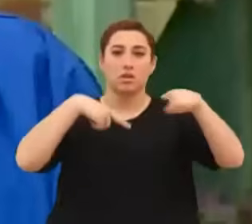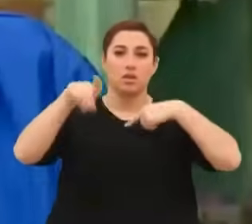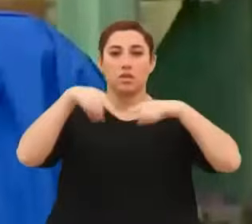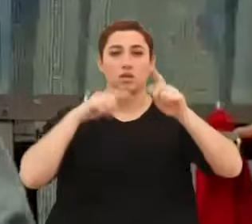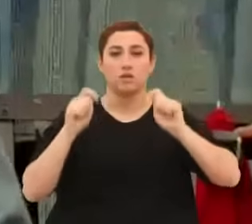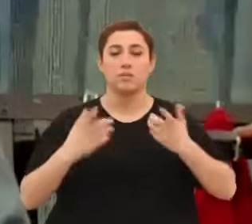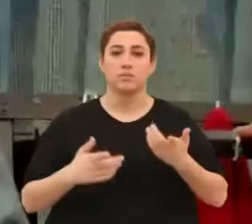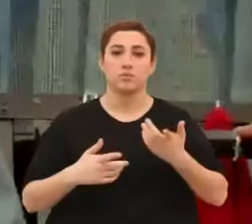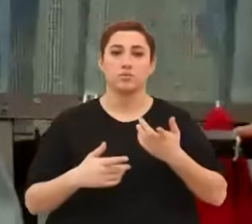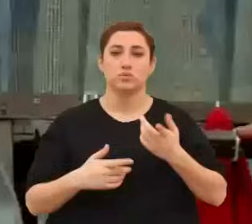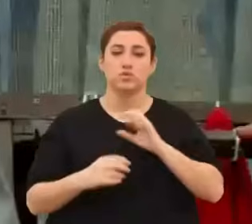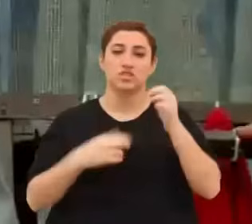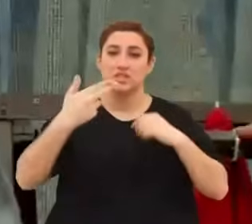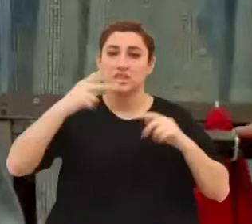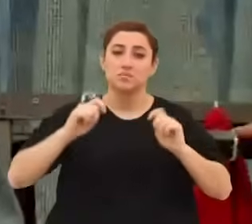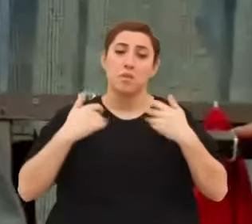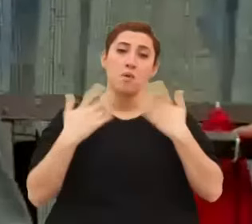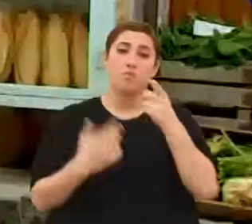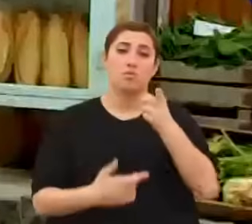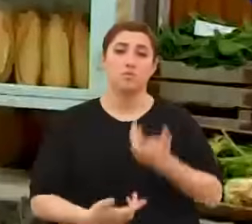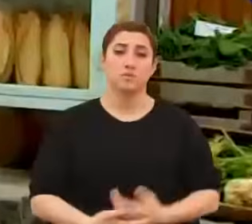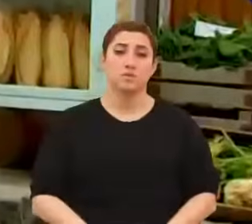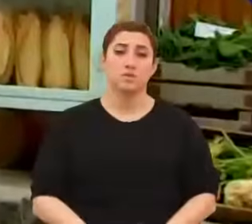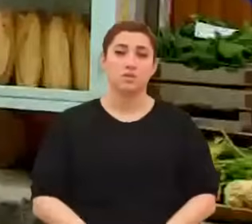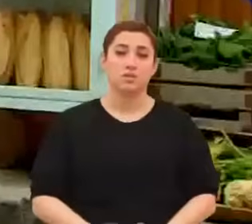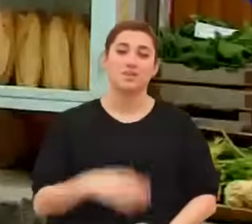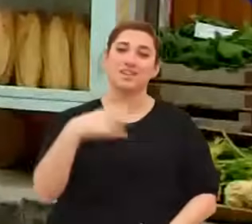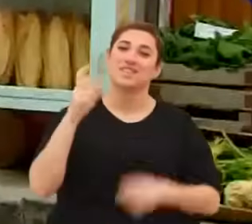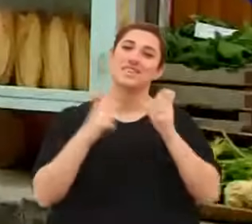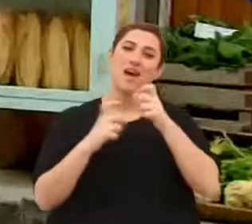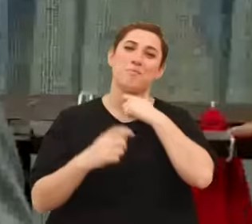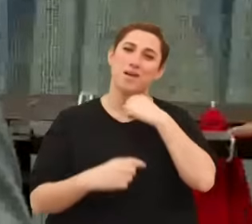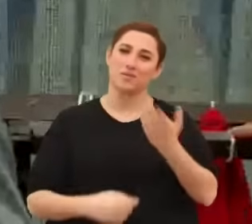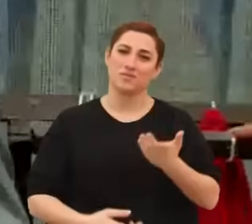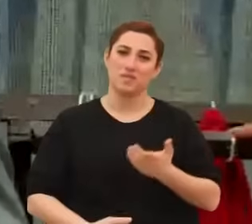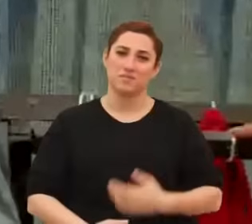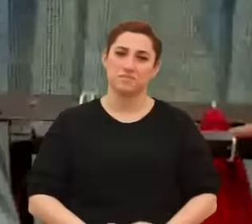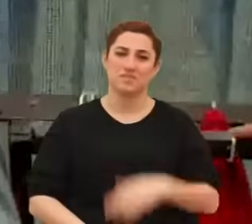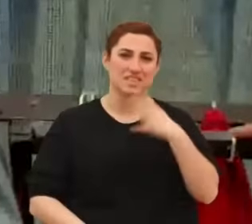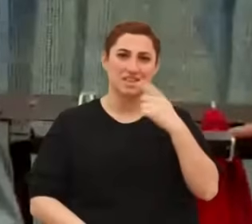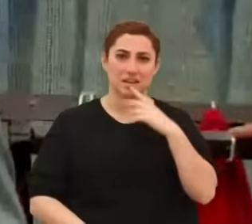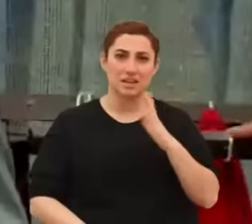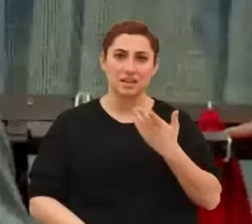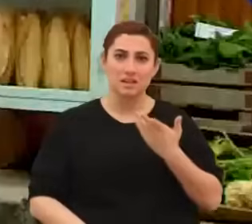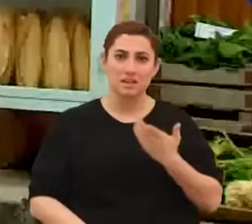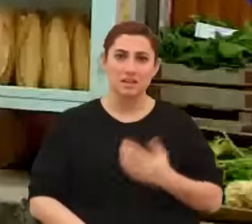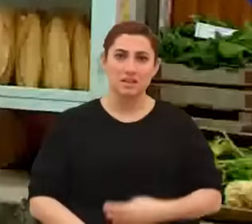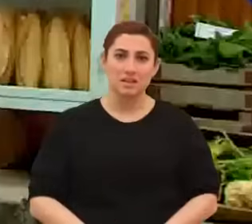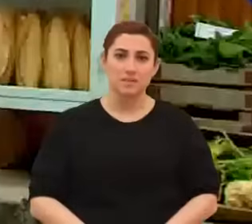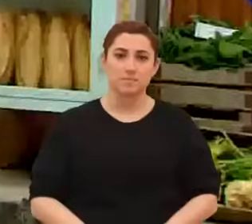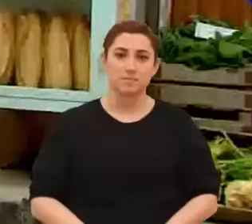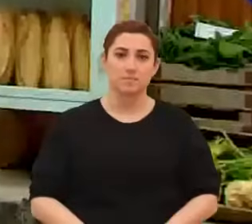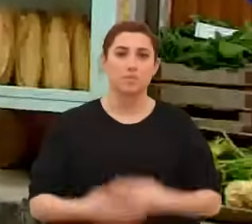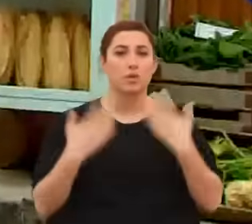Uber'e giriyorsun. Bir şey yapamam. Çizemiyorum ki ben seni. Git işine Sami Allah aşkına ya. Git işine derken çizeyim. Hadi